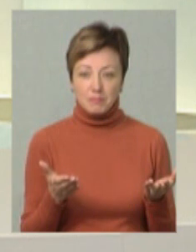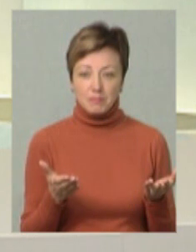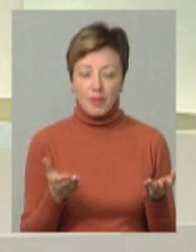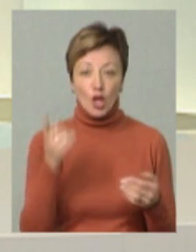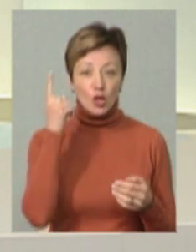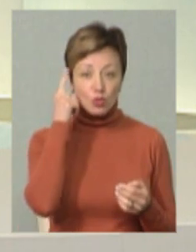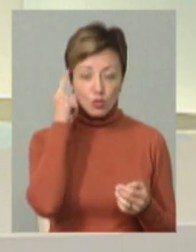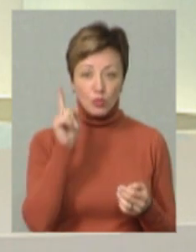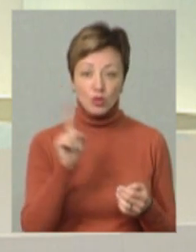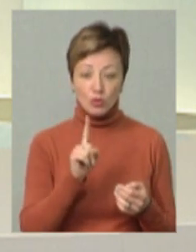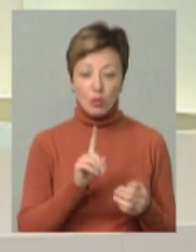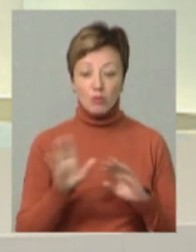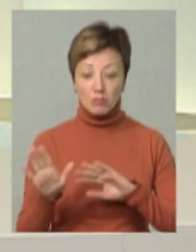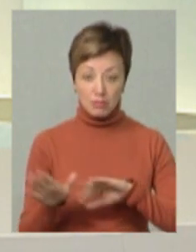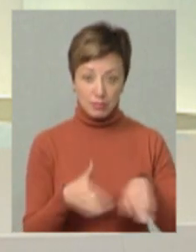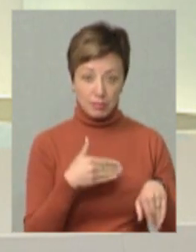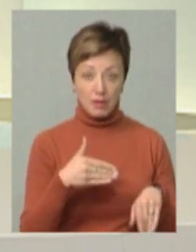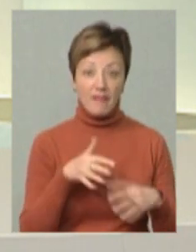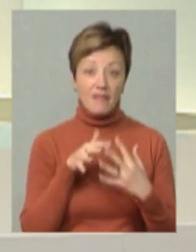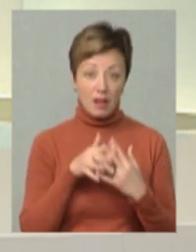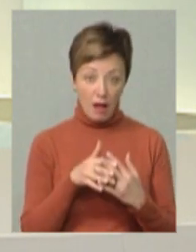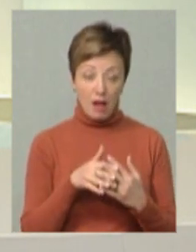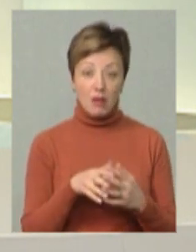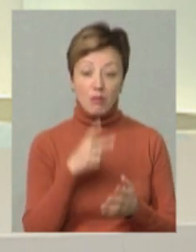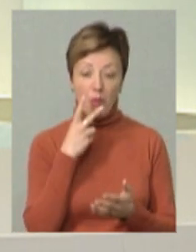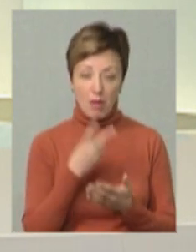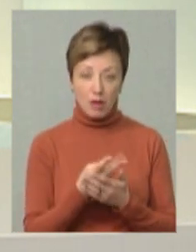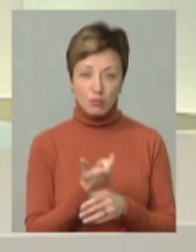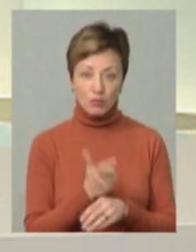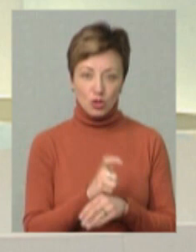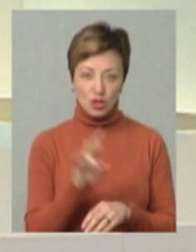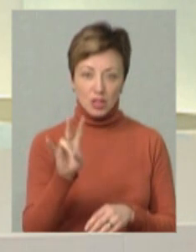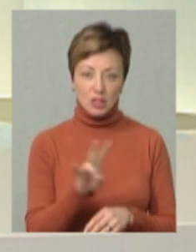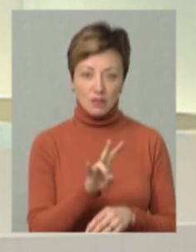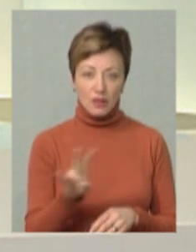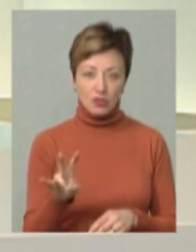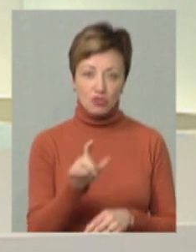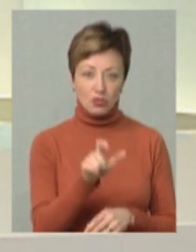я думаю, що пройде війна, і ми побачимо більше священників.